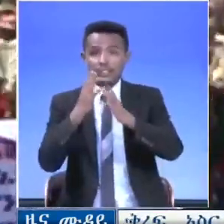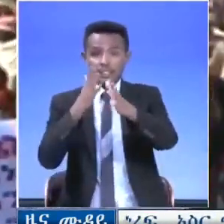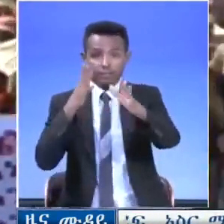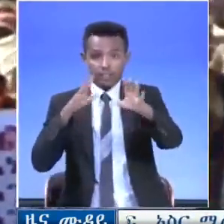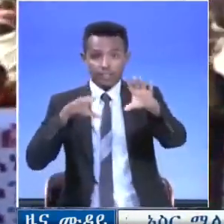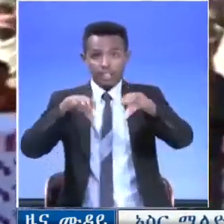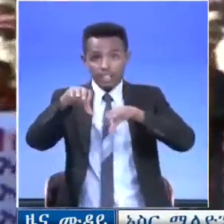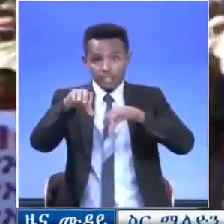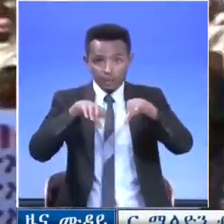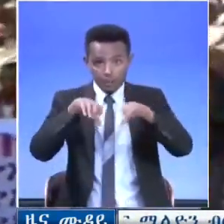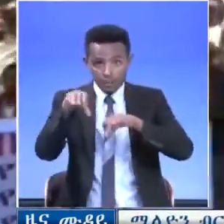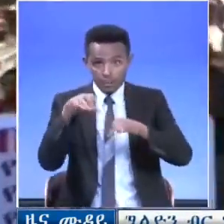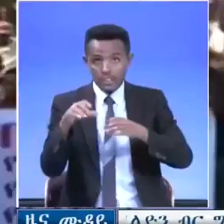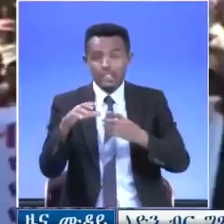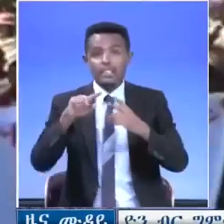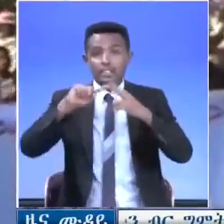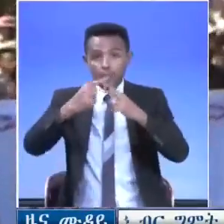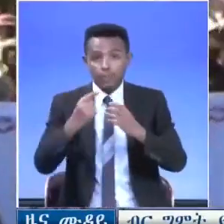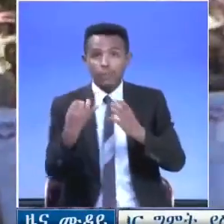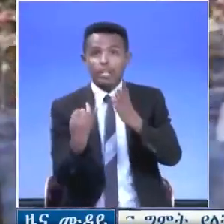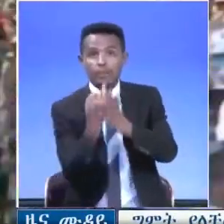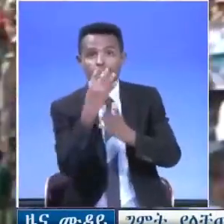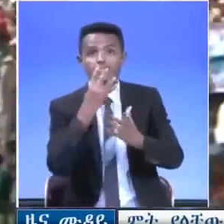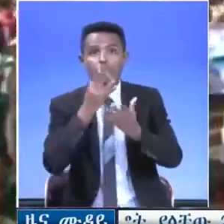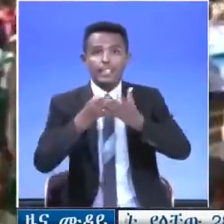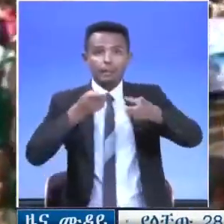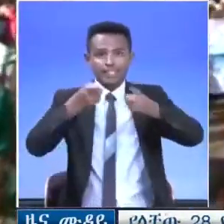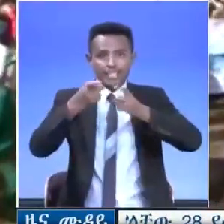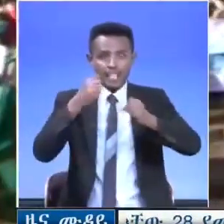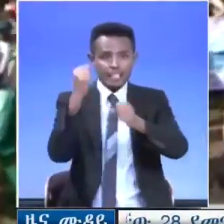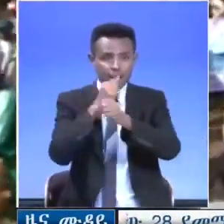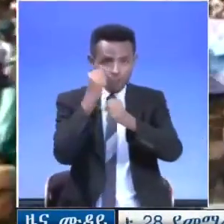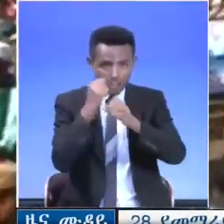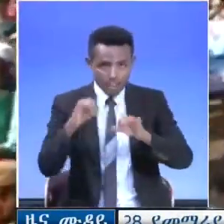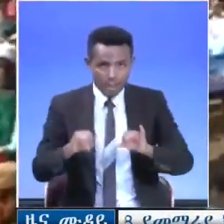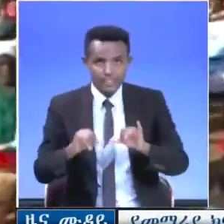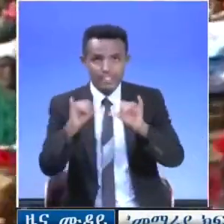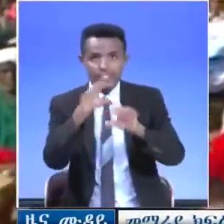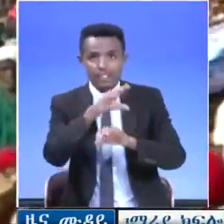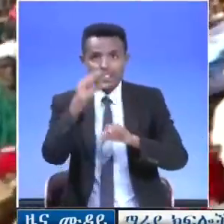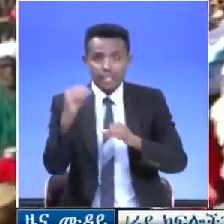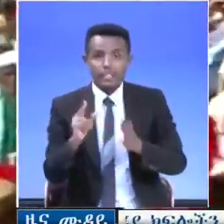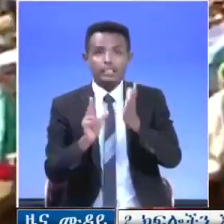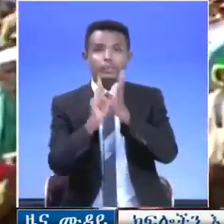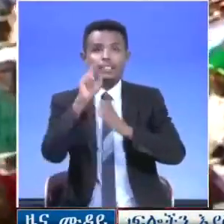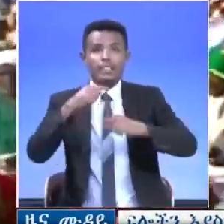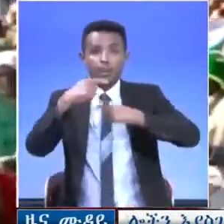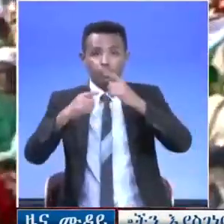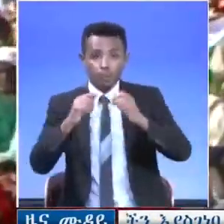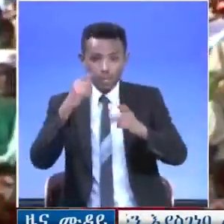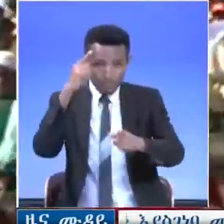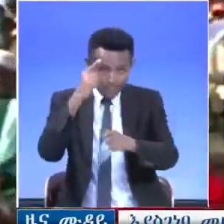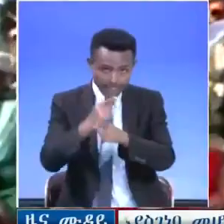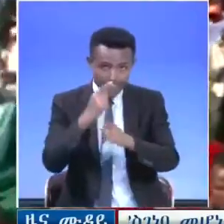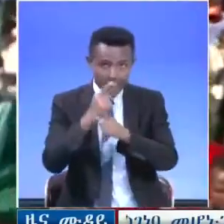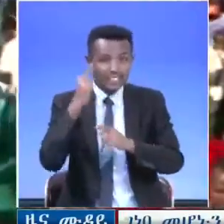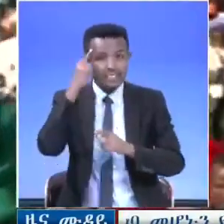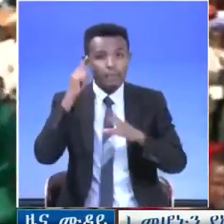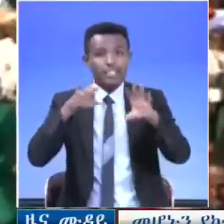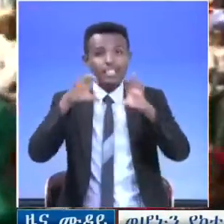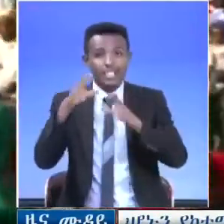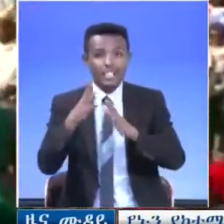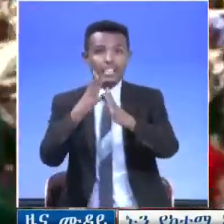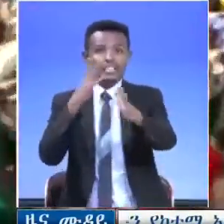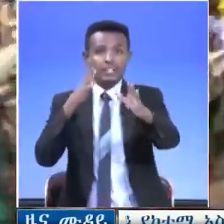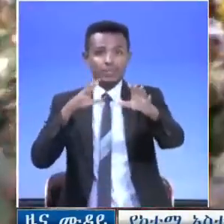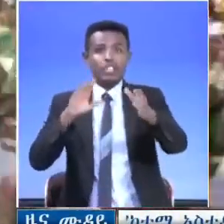ከተማ ተካሂዷል። የተጀመሩ የልማትና የመልካም አስተዳደር ስራዎችን ለማስቀጠልና የብልጽግና ጉዞን ለማረጋገጥ ሐሳብ ያደረገ ሰልፍ